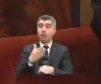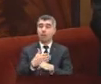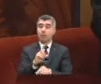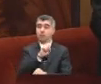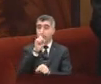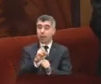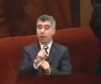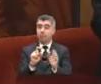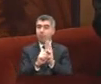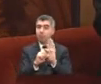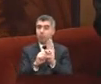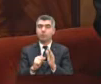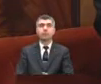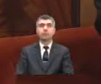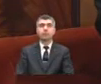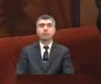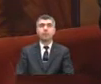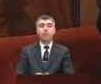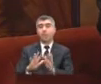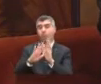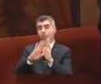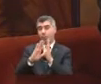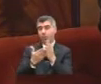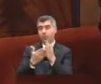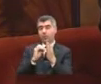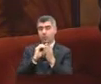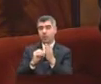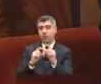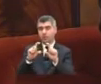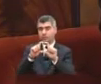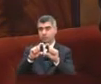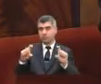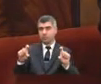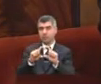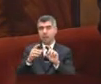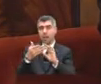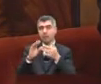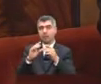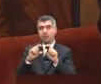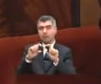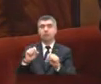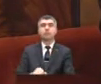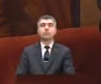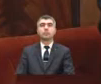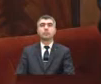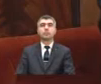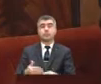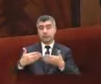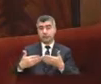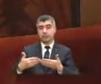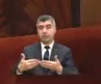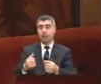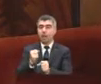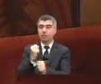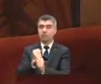هذا الموضوع، تم جرد ونشر المساطر في موقع إدارتي. احنا دابا خدامين